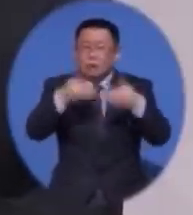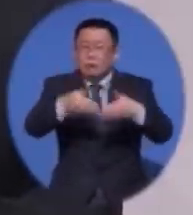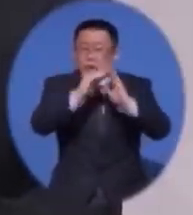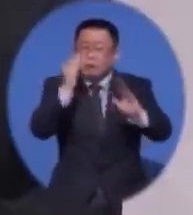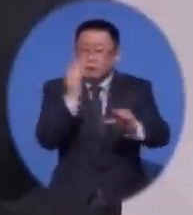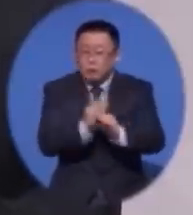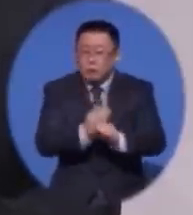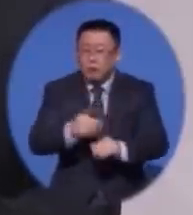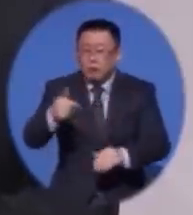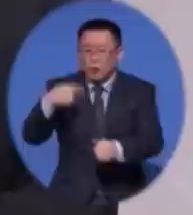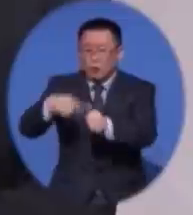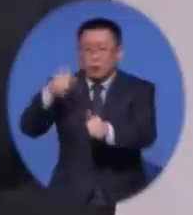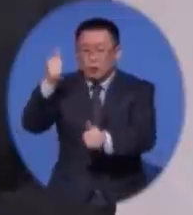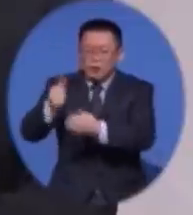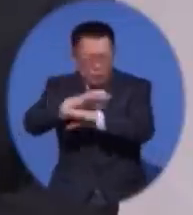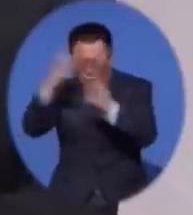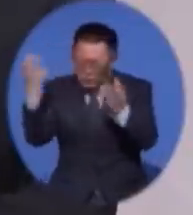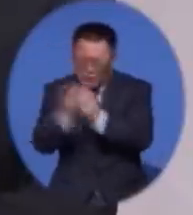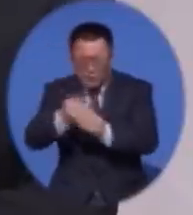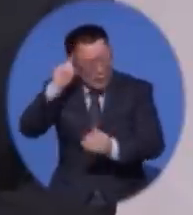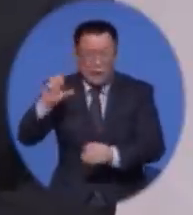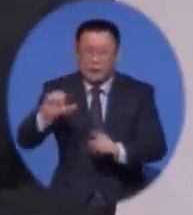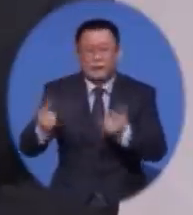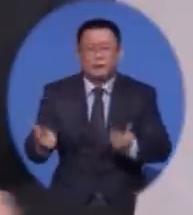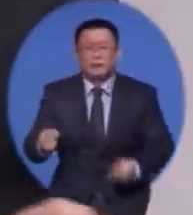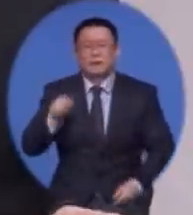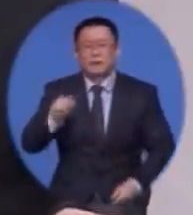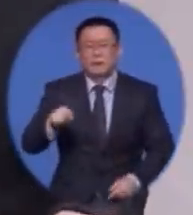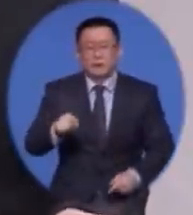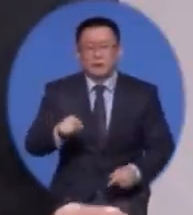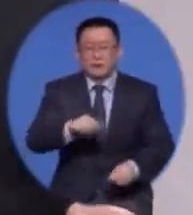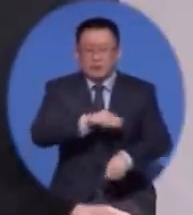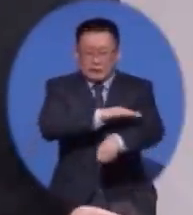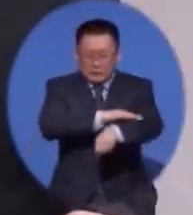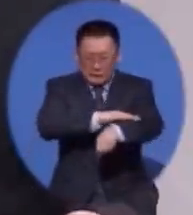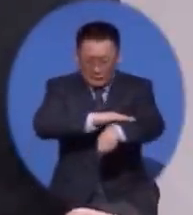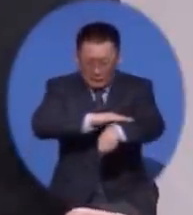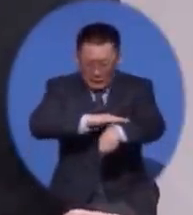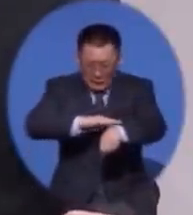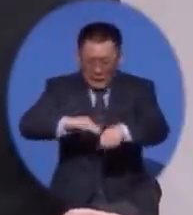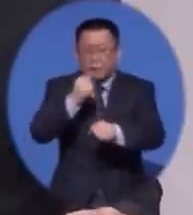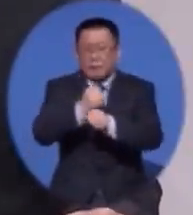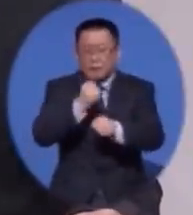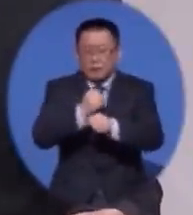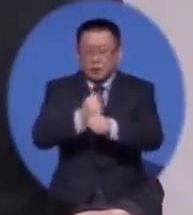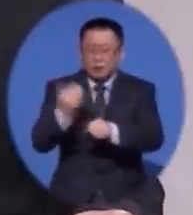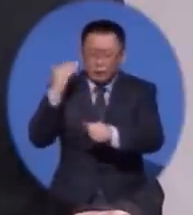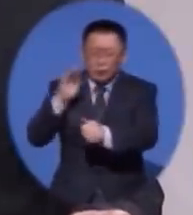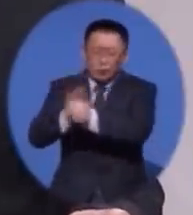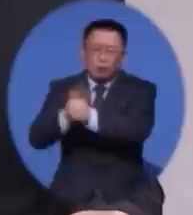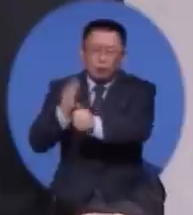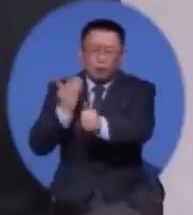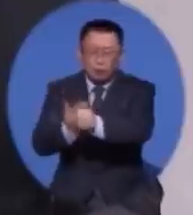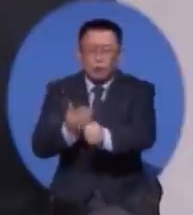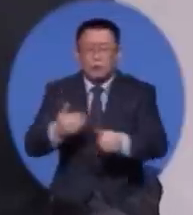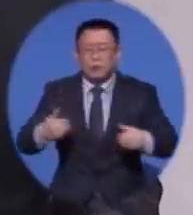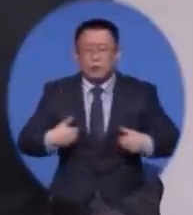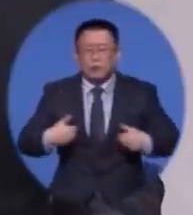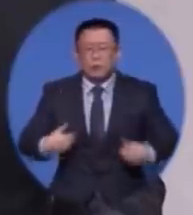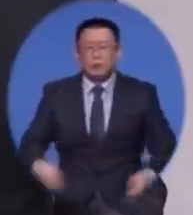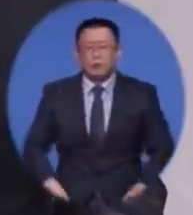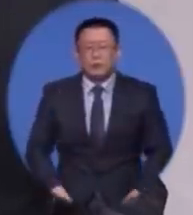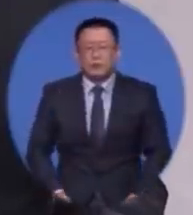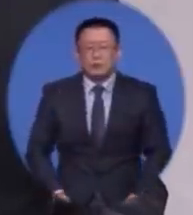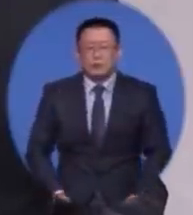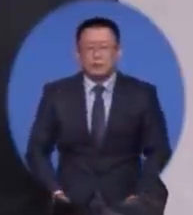않습니까? 교육감이 그렇게 다 하는 거 아닙니다. 잘 옥동자를 분만하도록 옆에서 좀 도와주십시오. 어떻게